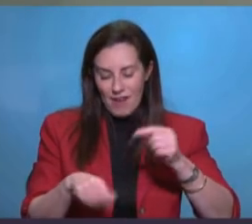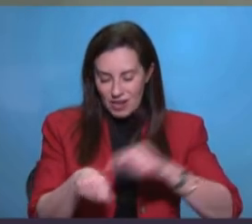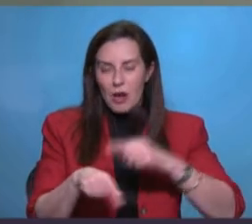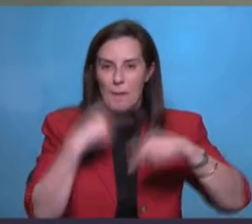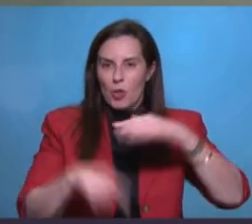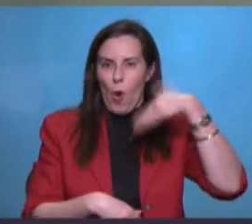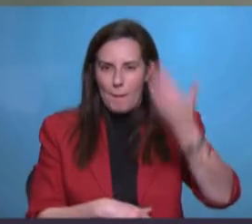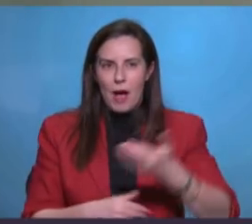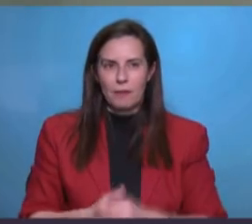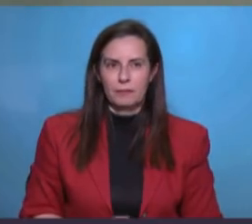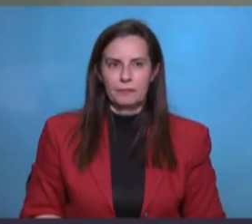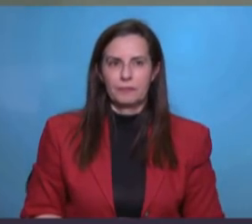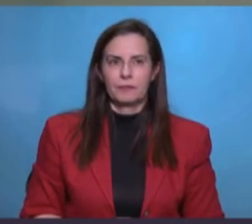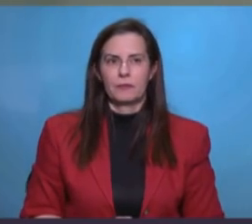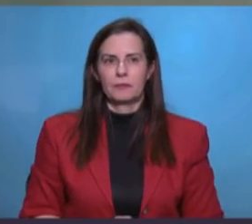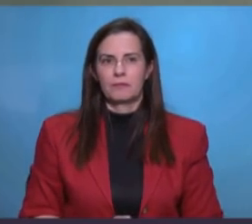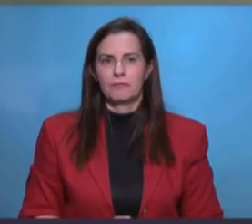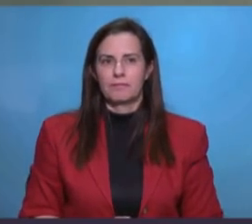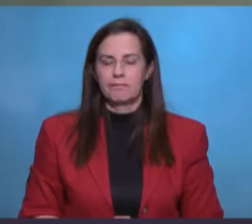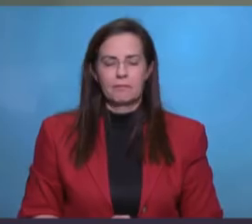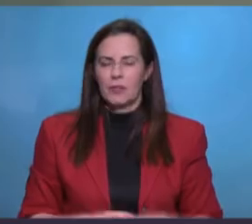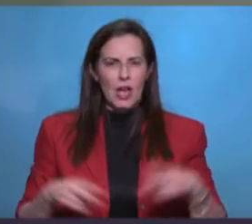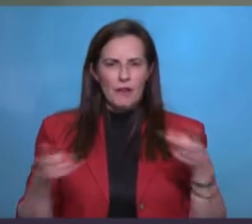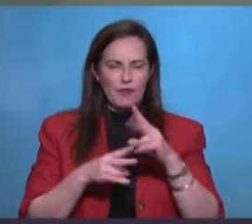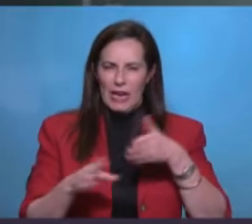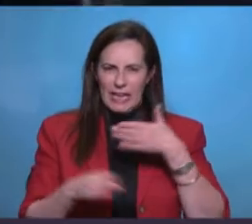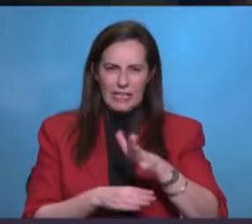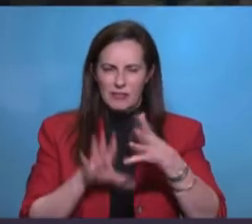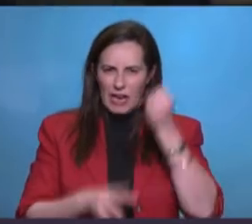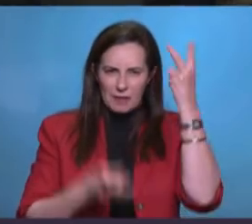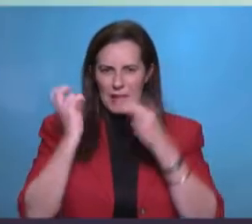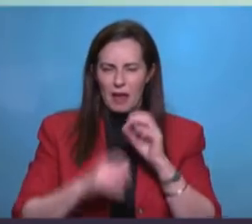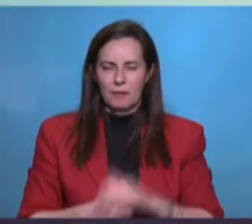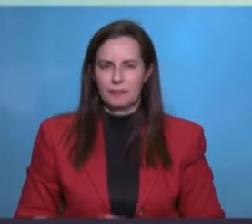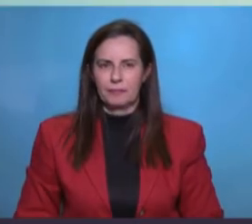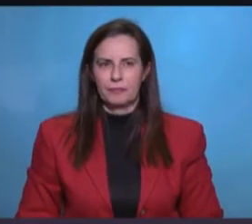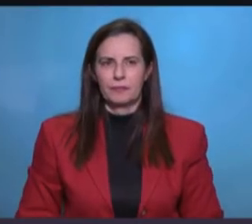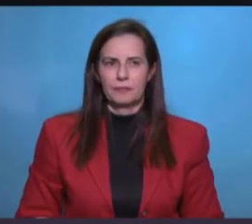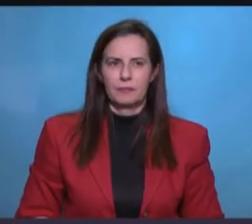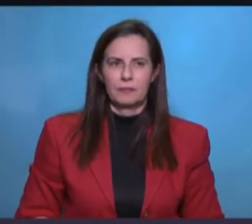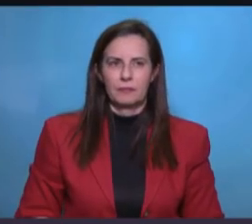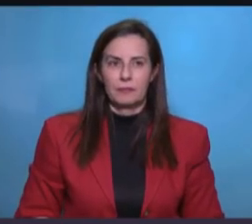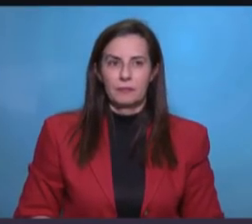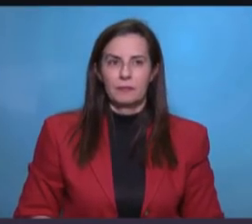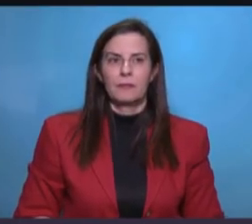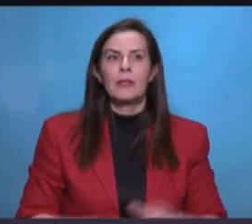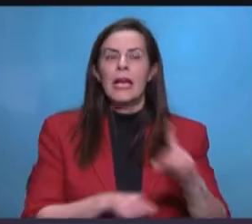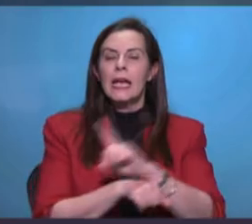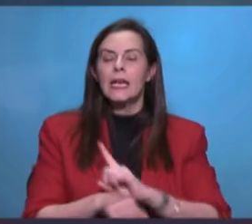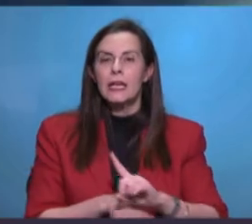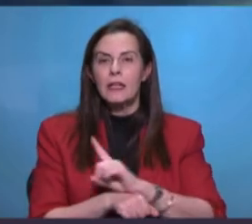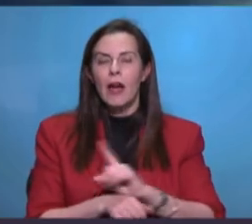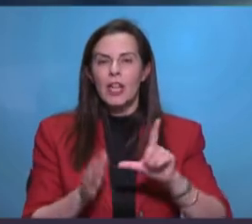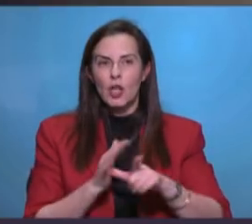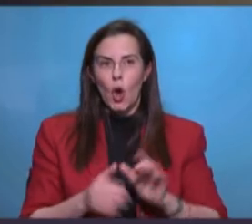blockchain, there's not going to be any data breaches. It's been called the age of wearable technology.